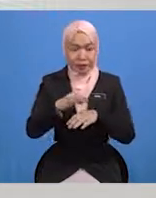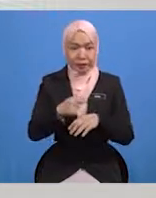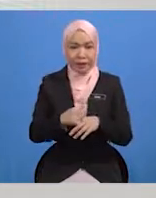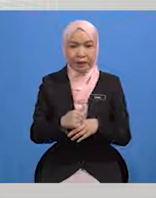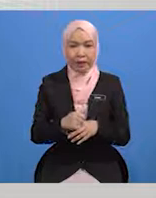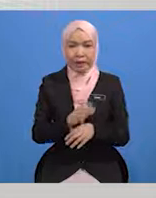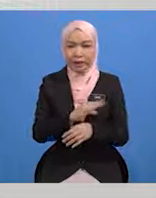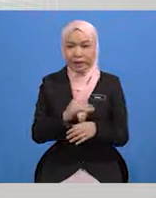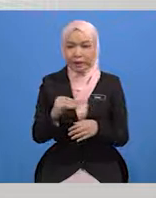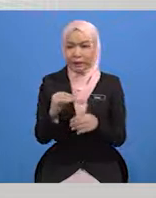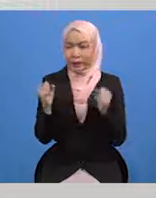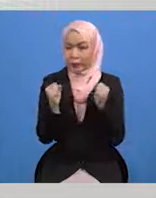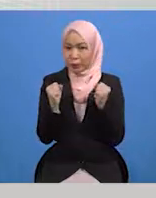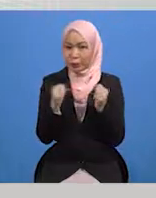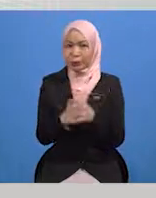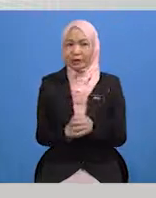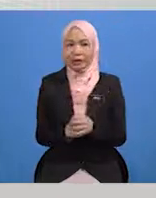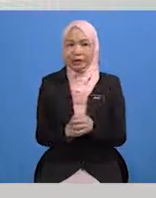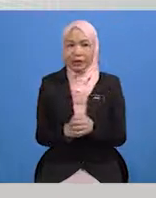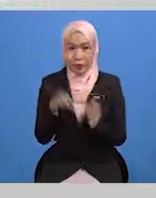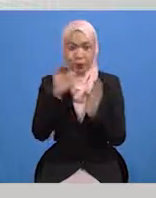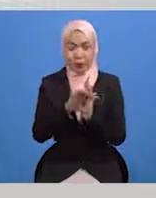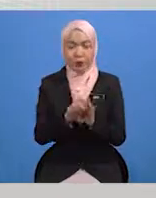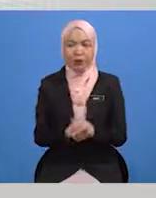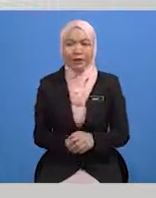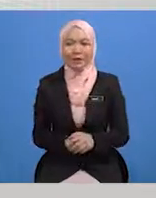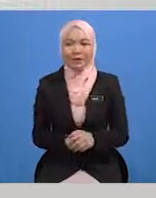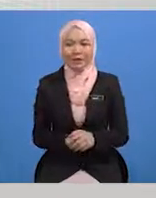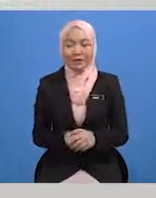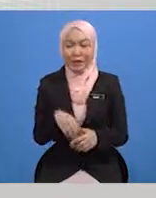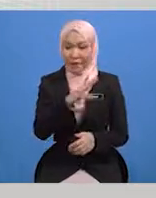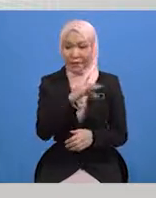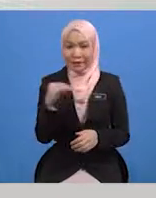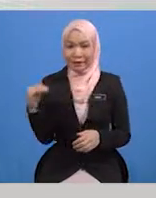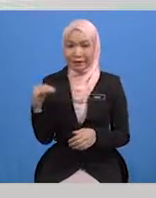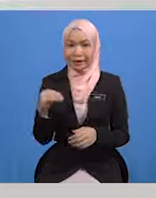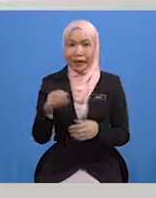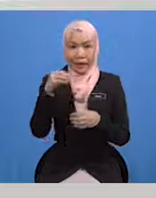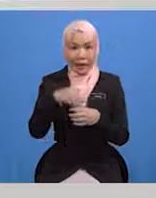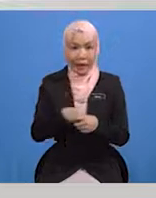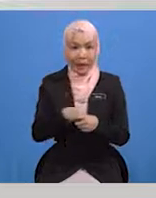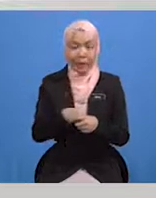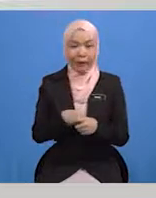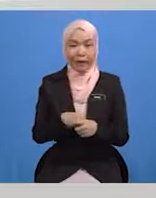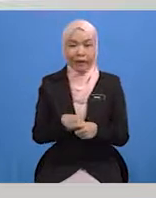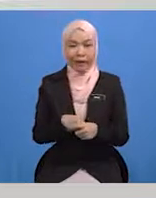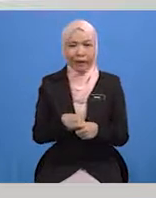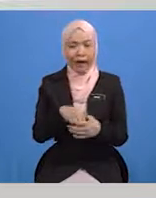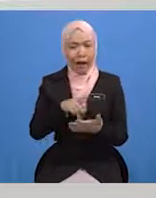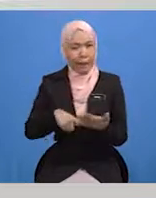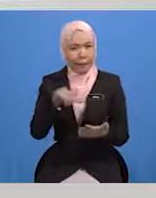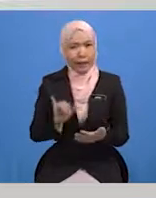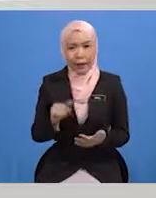kurus. Sifat dalaman pula sikap, fikiran dan apa yang dirasai